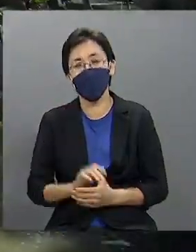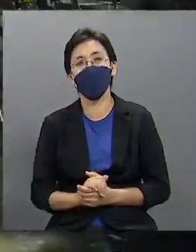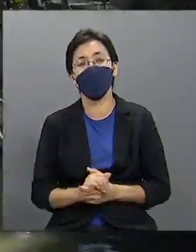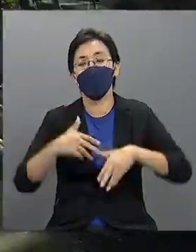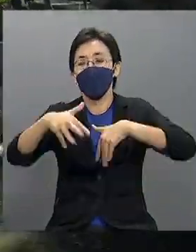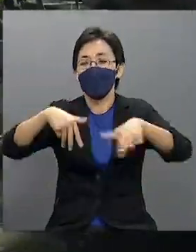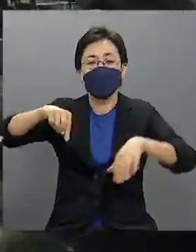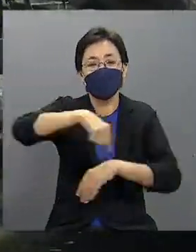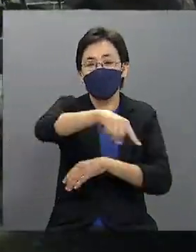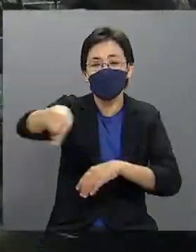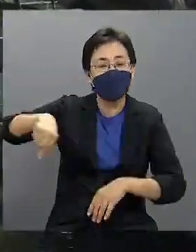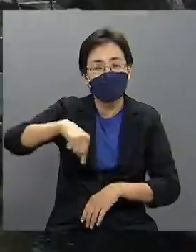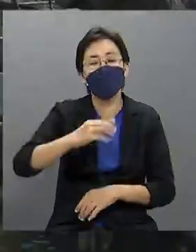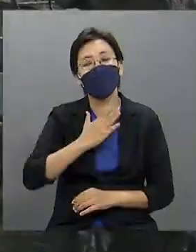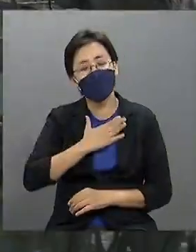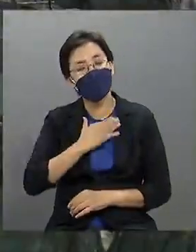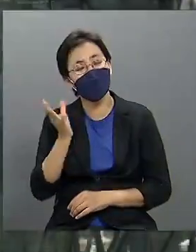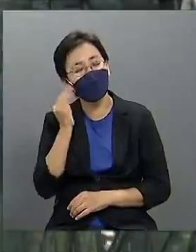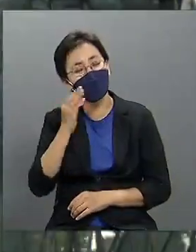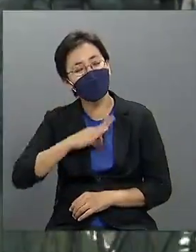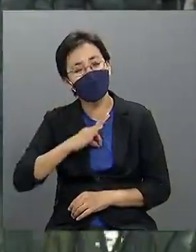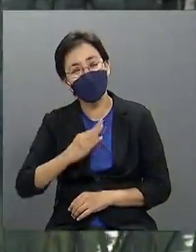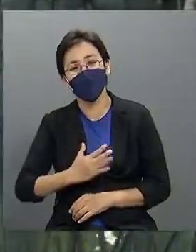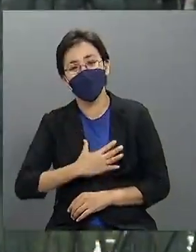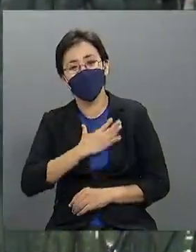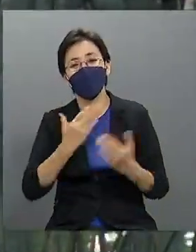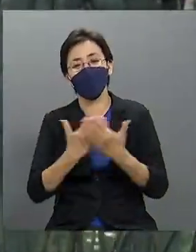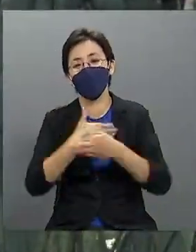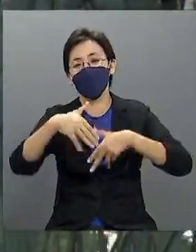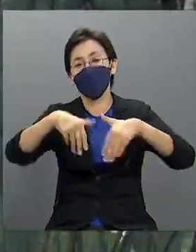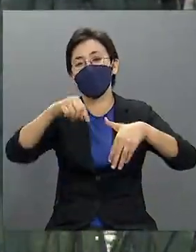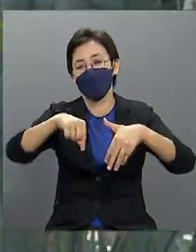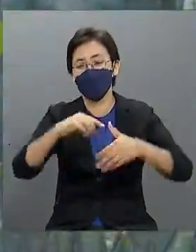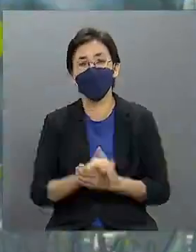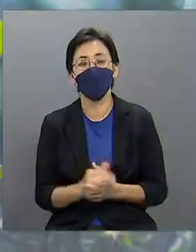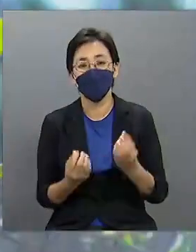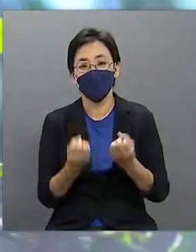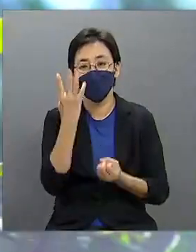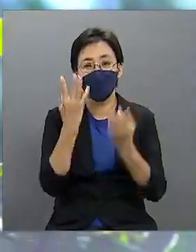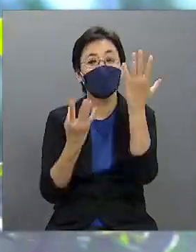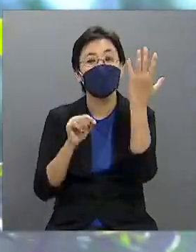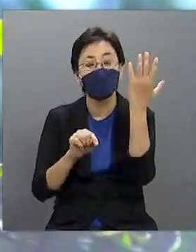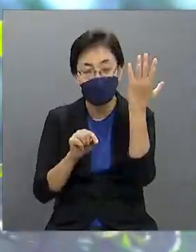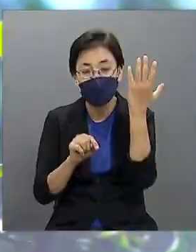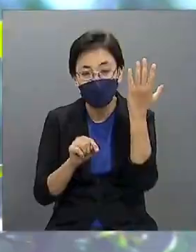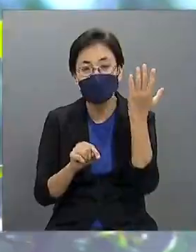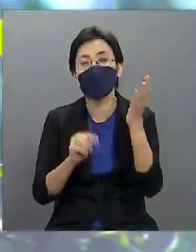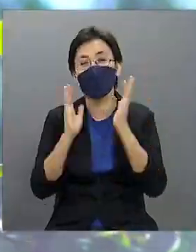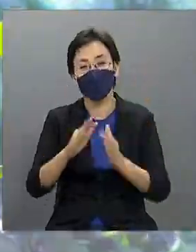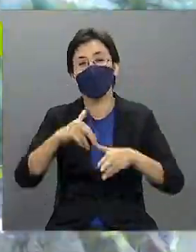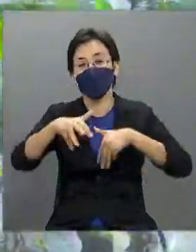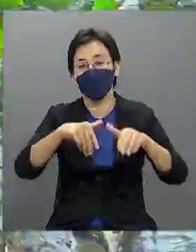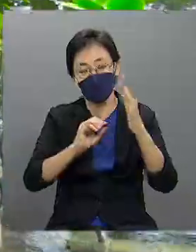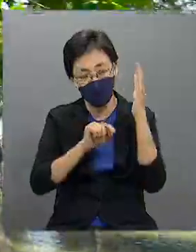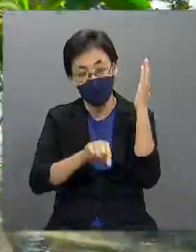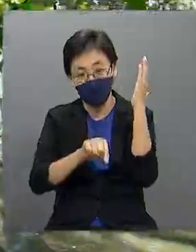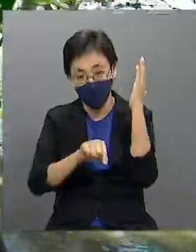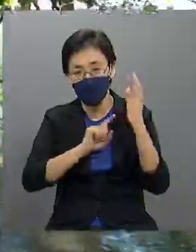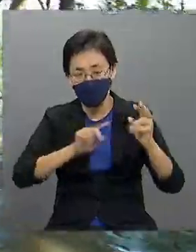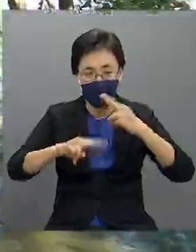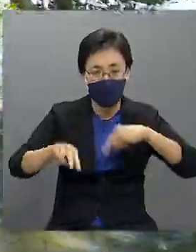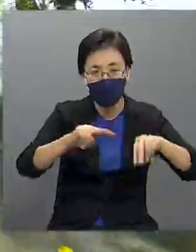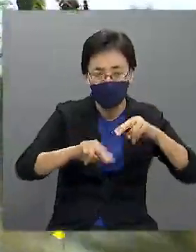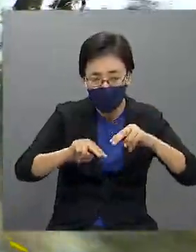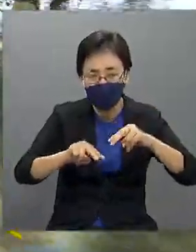with